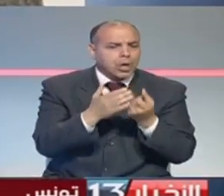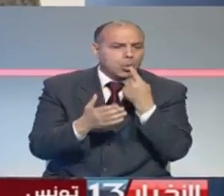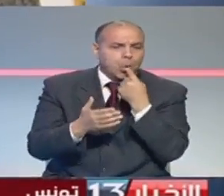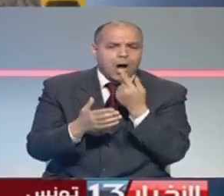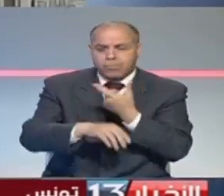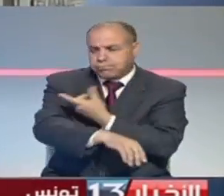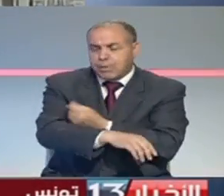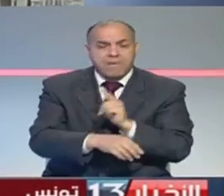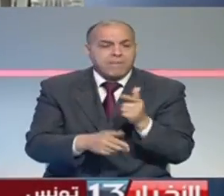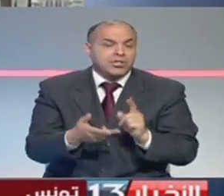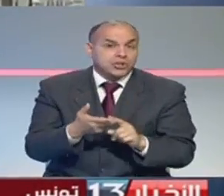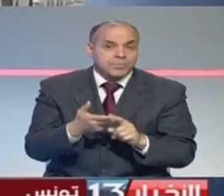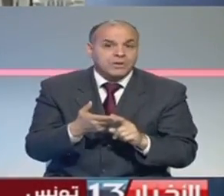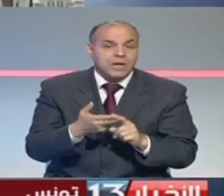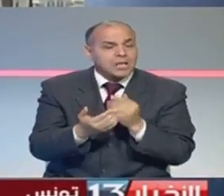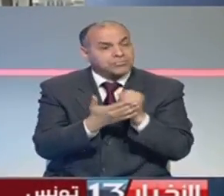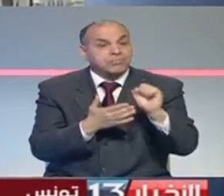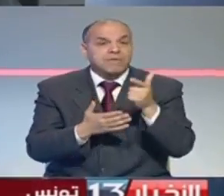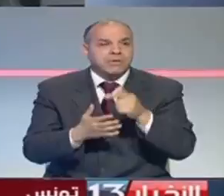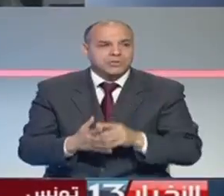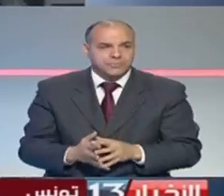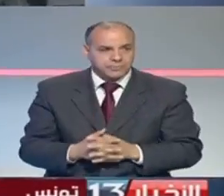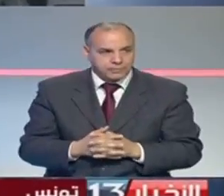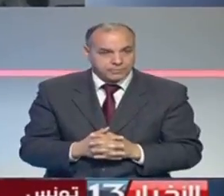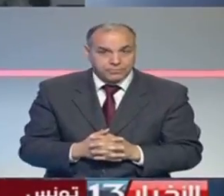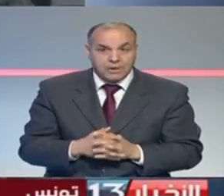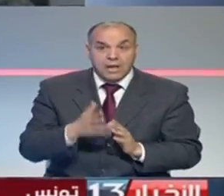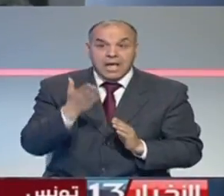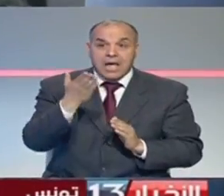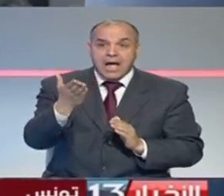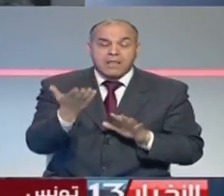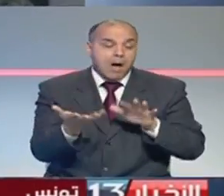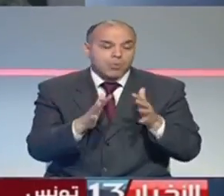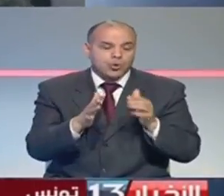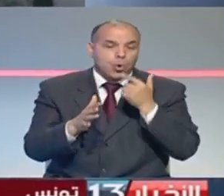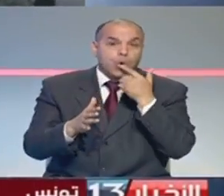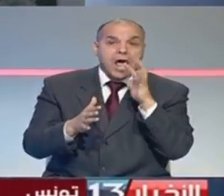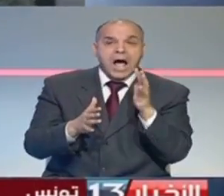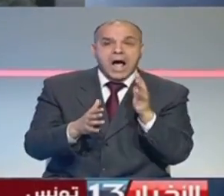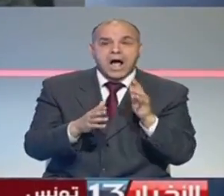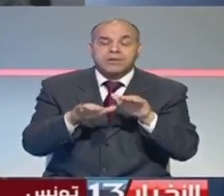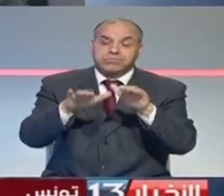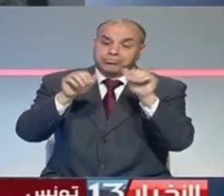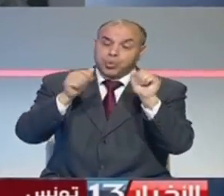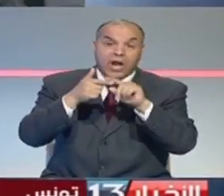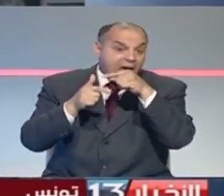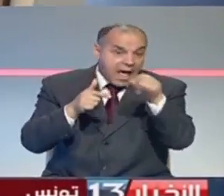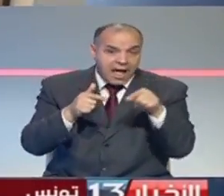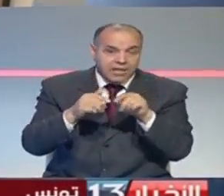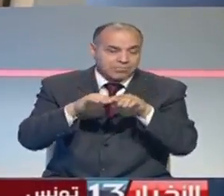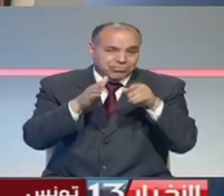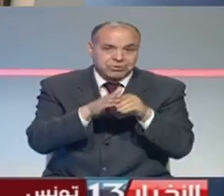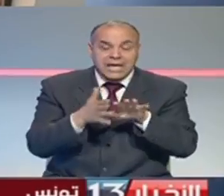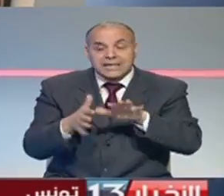واللقاح المناسبه للقضاء عليها ويستفيد المرشحون لفرضيه رفع الحظر الصحي العام الى